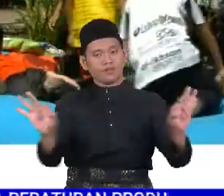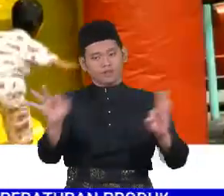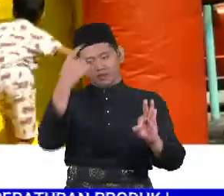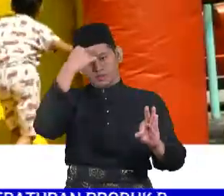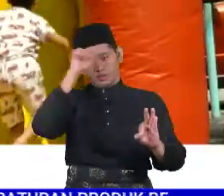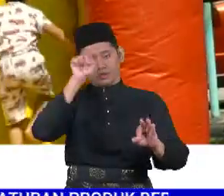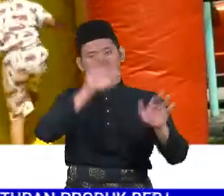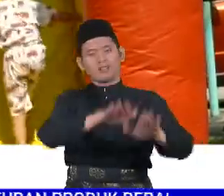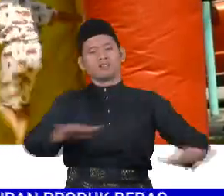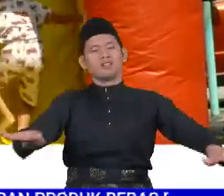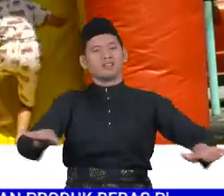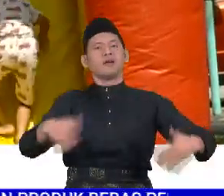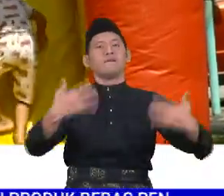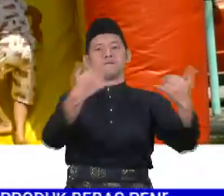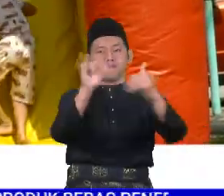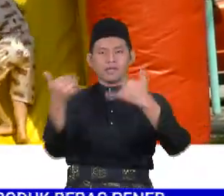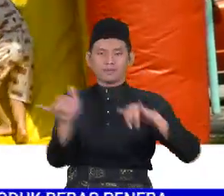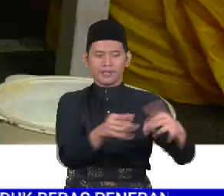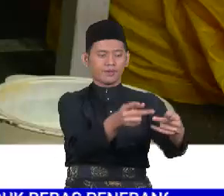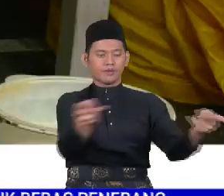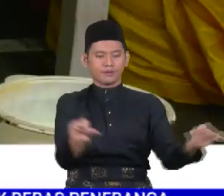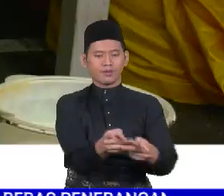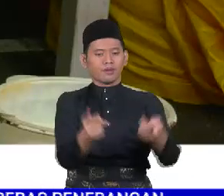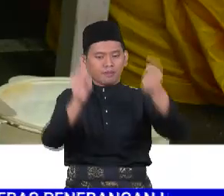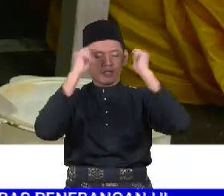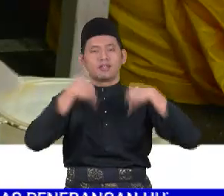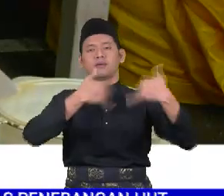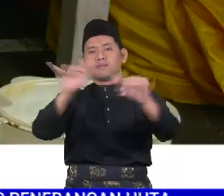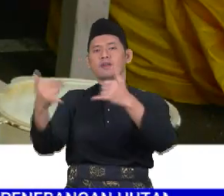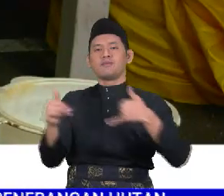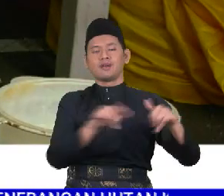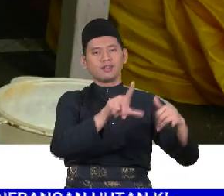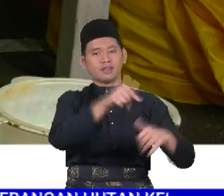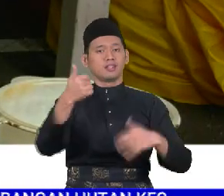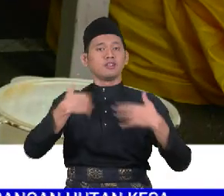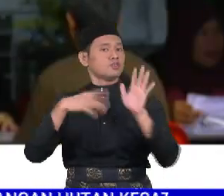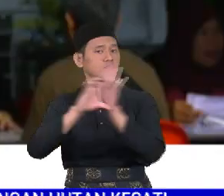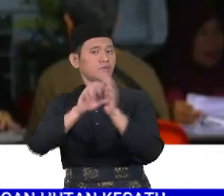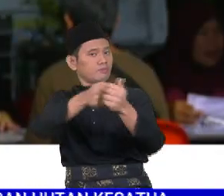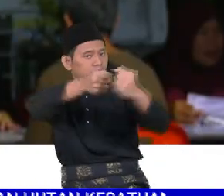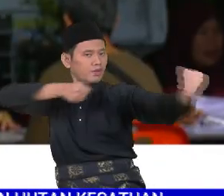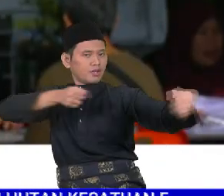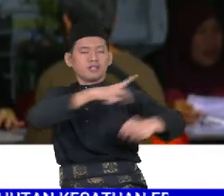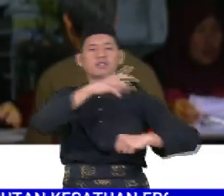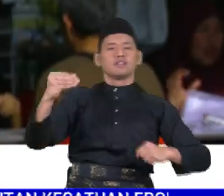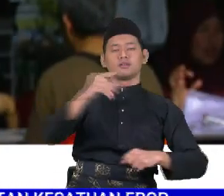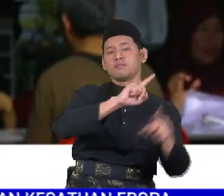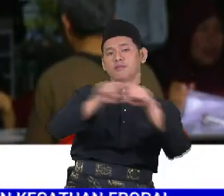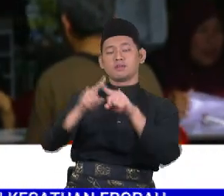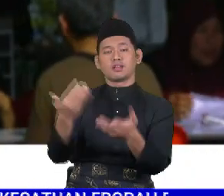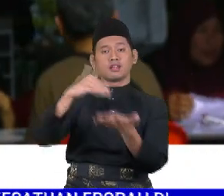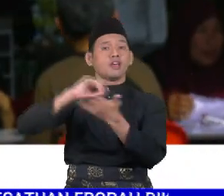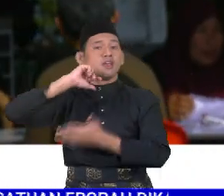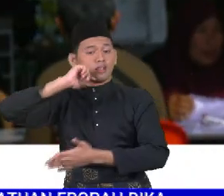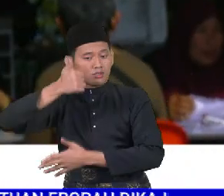anak-anak, kolam mandi untuk anak-anak dan juga beberapa permainan lain lah, memanah dan sebagainya. Dan untuk besok 19